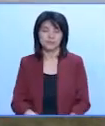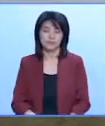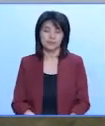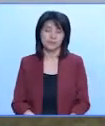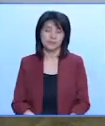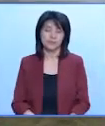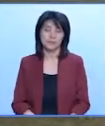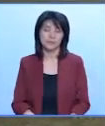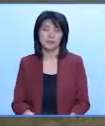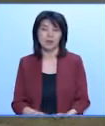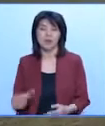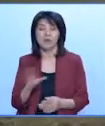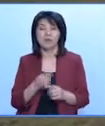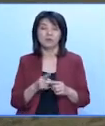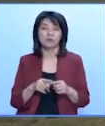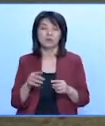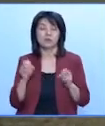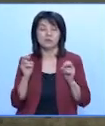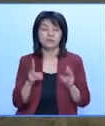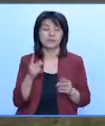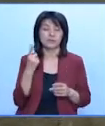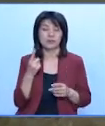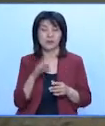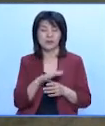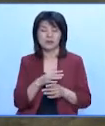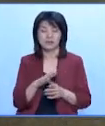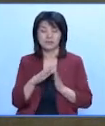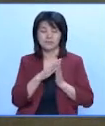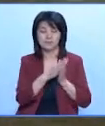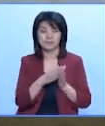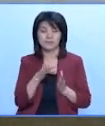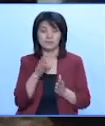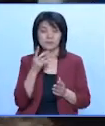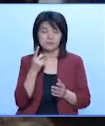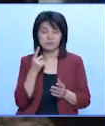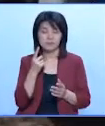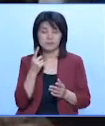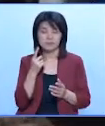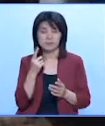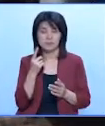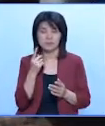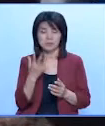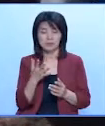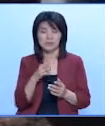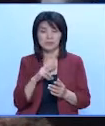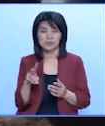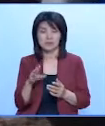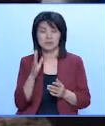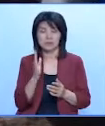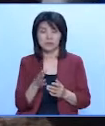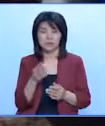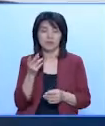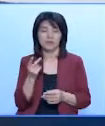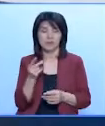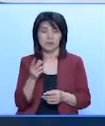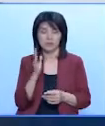Сала мамандардың мәліметінше, бір ұшаққа 1200 литр ертінді сыят, ал 1 гектарға 10 литр ертінді жұмсалады. 45-50 минут